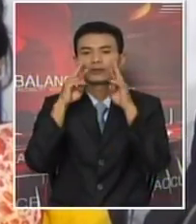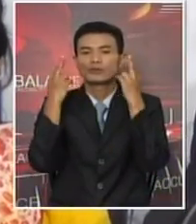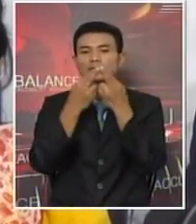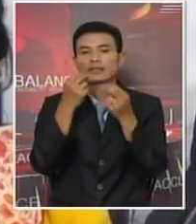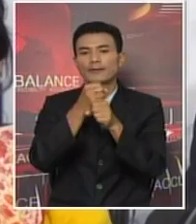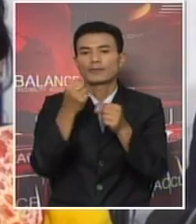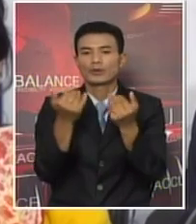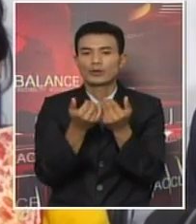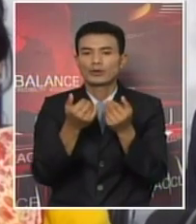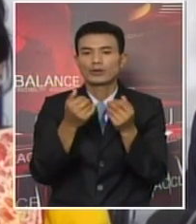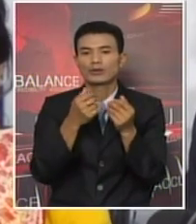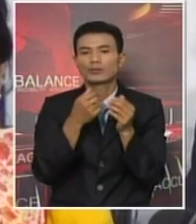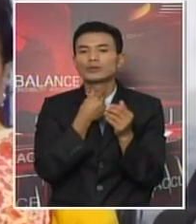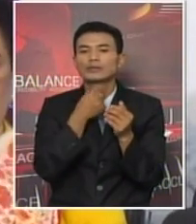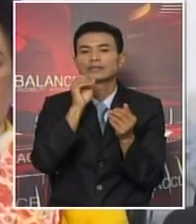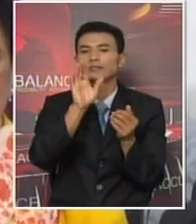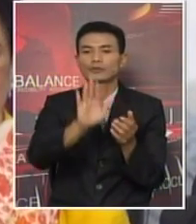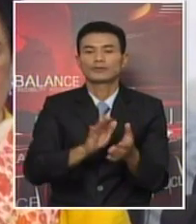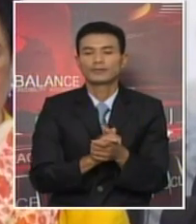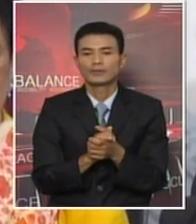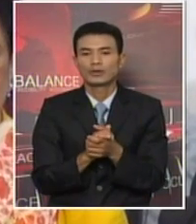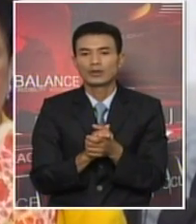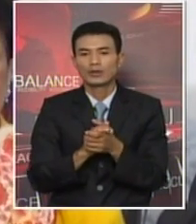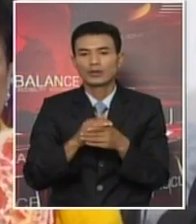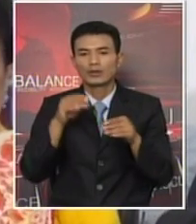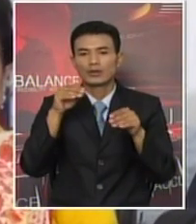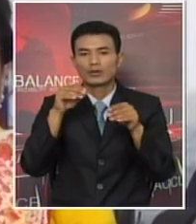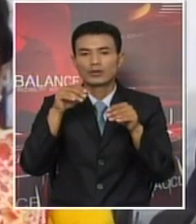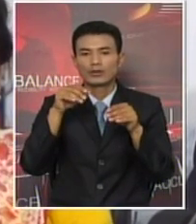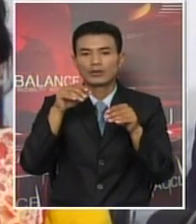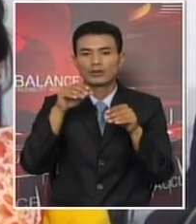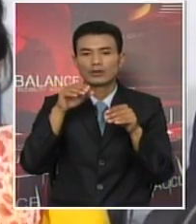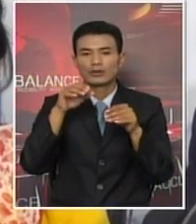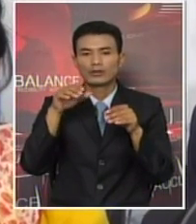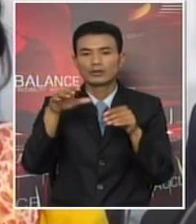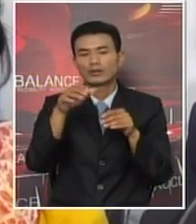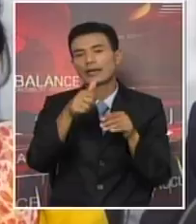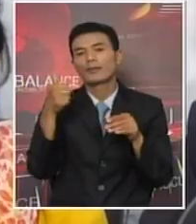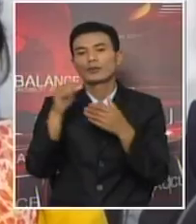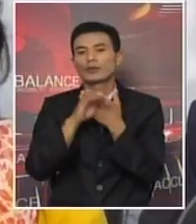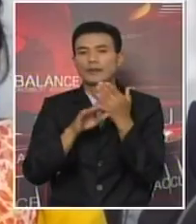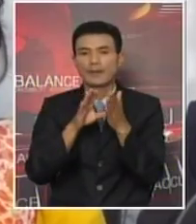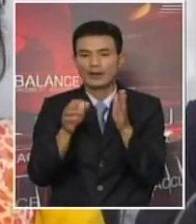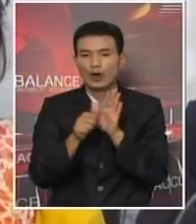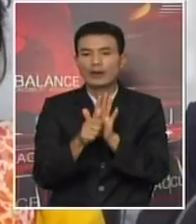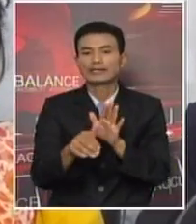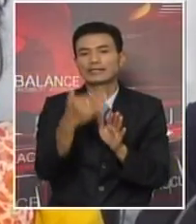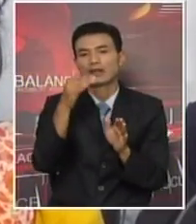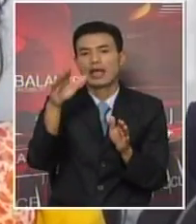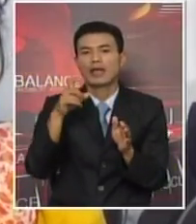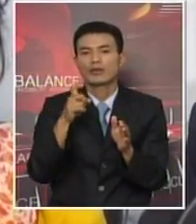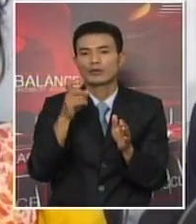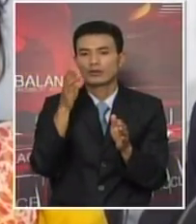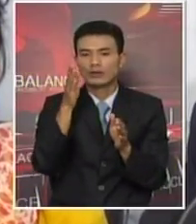कुरामा आयोग विश्वस्त रहेको छ। मनोनयन दर्ता कार्यलाई सुव्यवस्थित र मर्यादित तरिकाले अगाडि बढाउन आयोग सबै